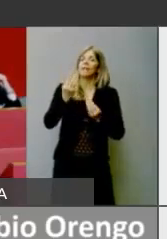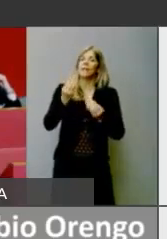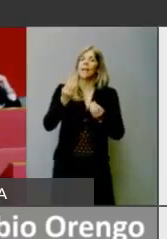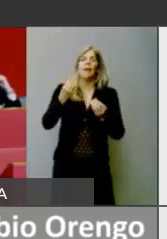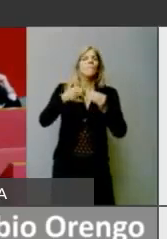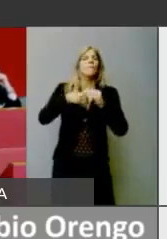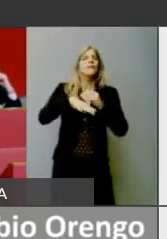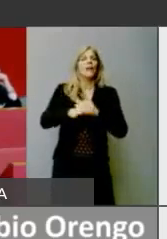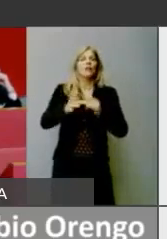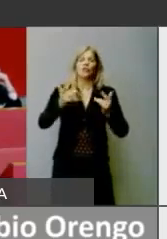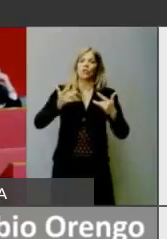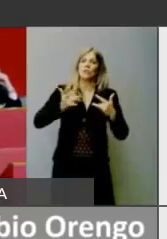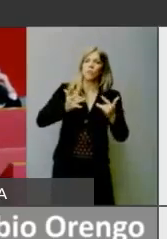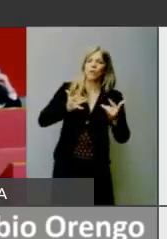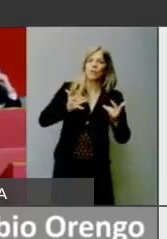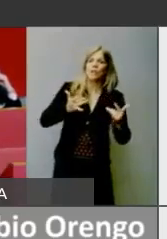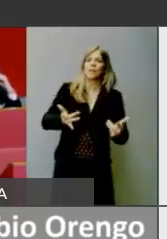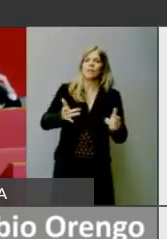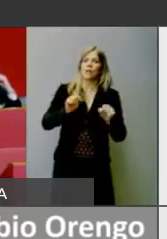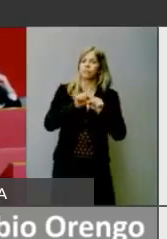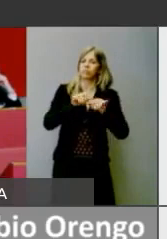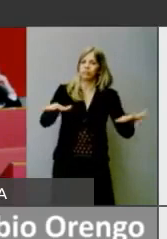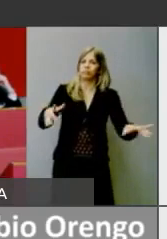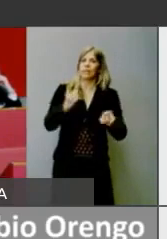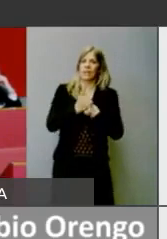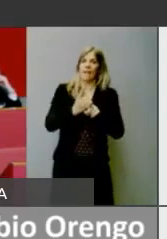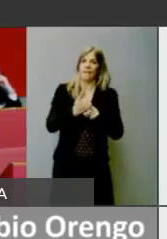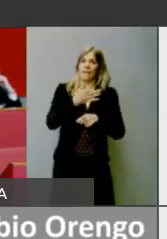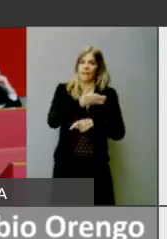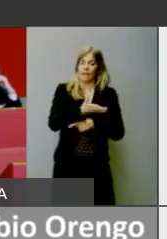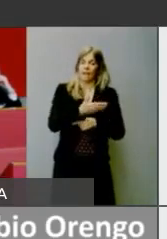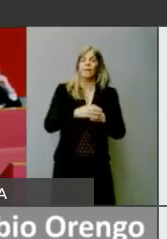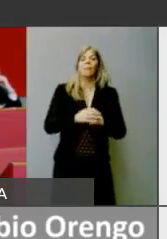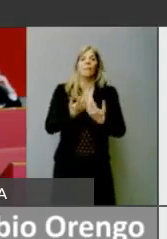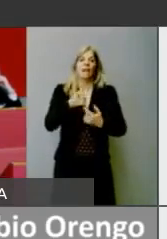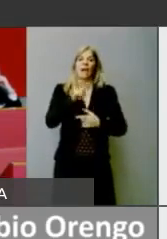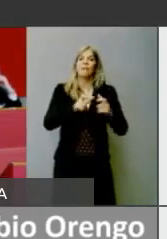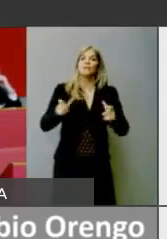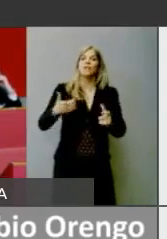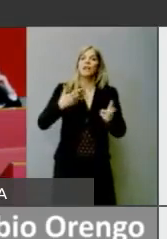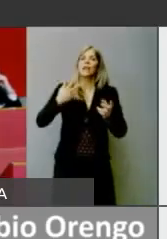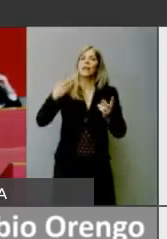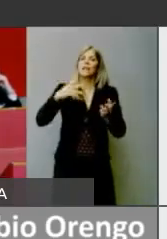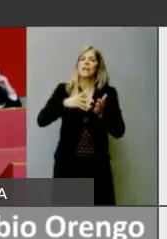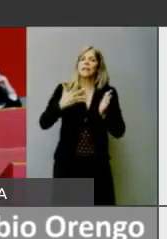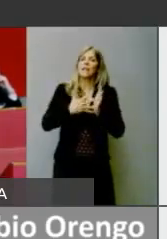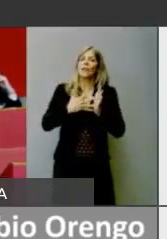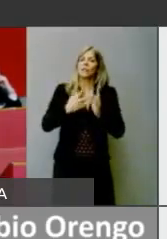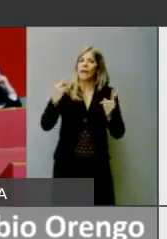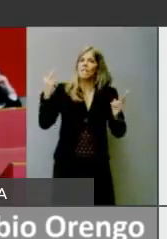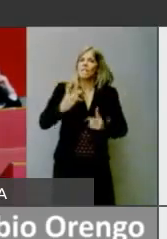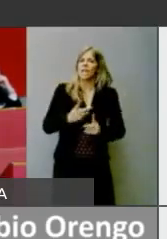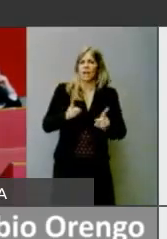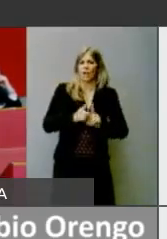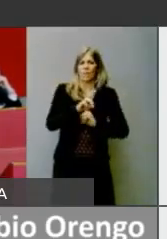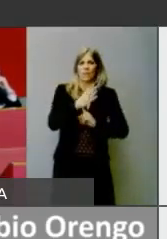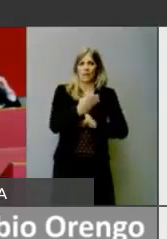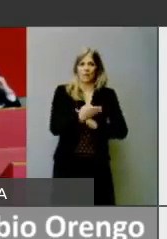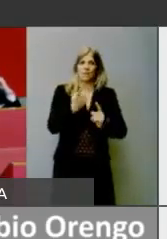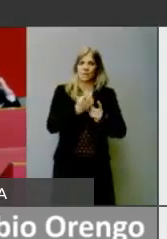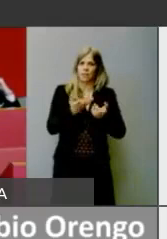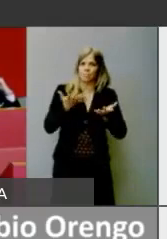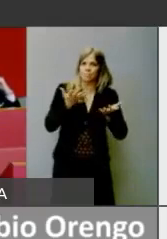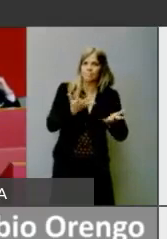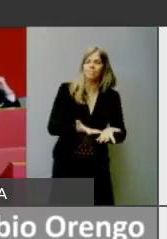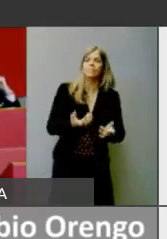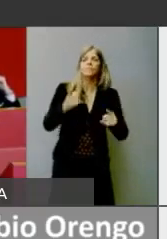criticità serie, come aveva Rosanna Benzi. E spero che serva anche a far riflettere tutte quelle